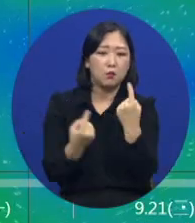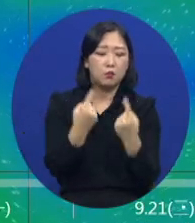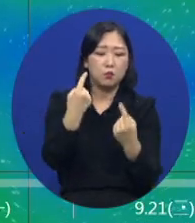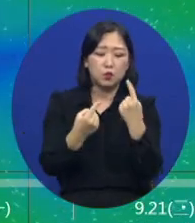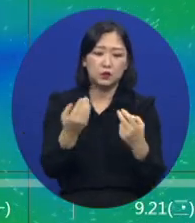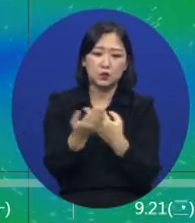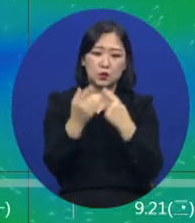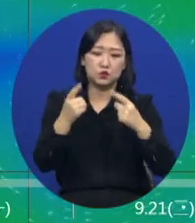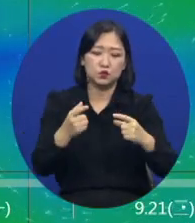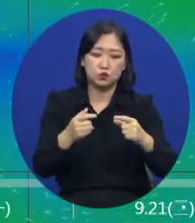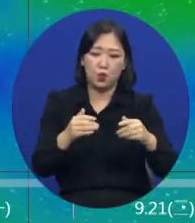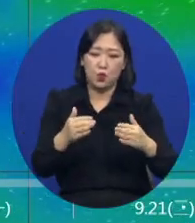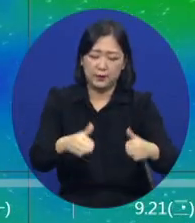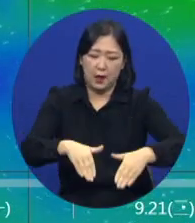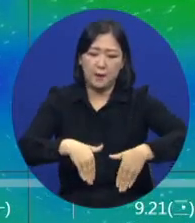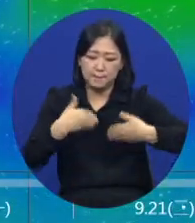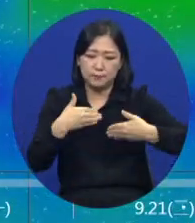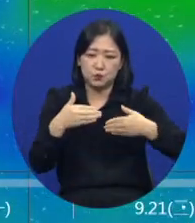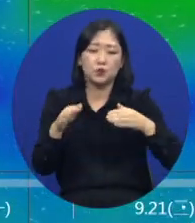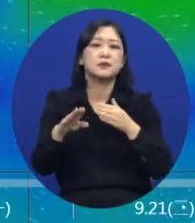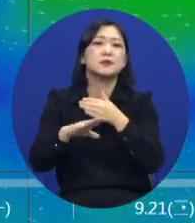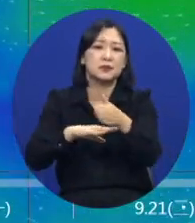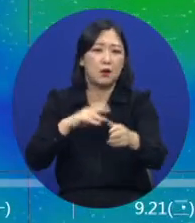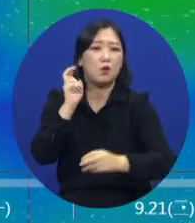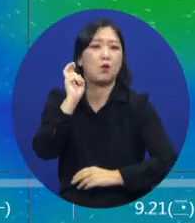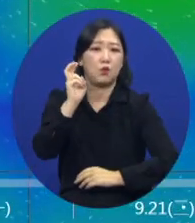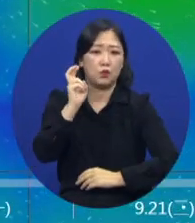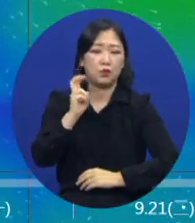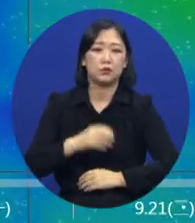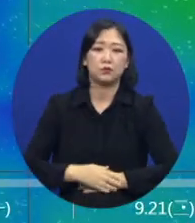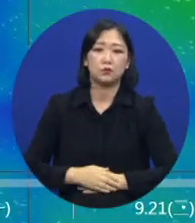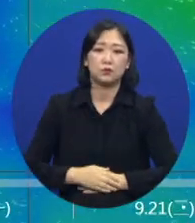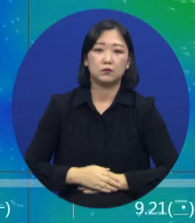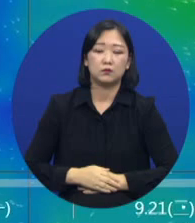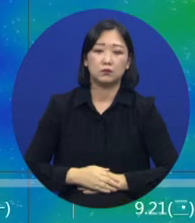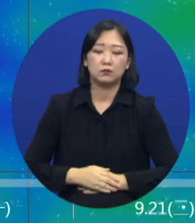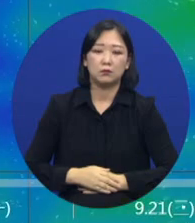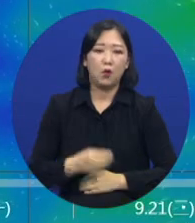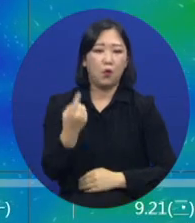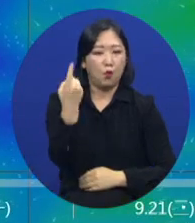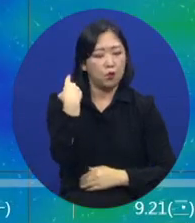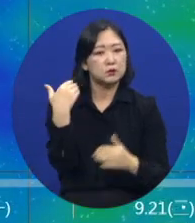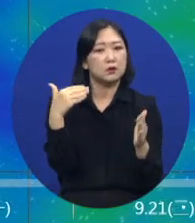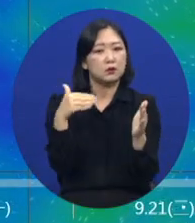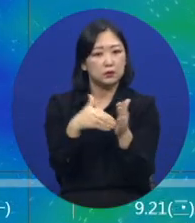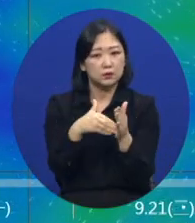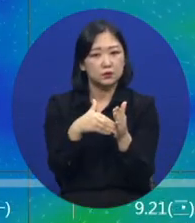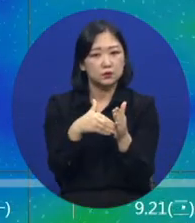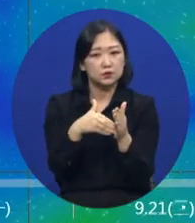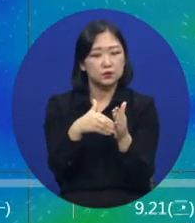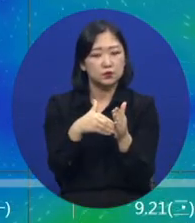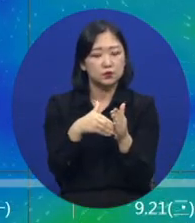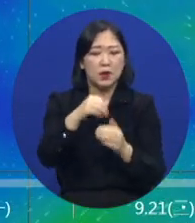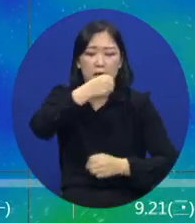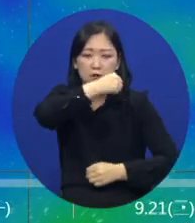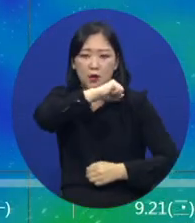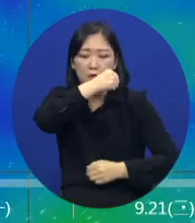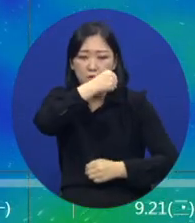더 제주도 남쪽 해상을 지나갈 것으로 이제 예보하고 있다는 점입니다. 네. 근데 사실 어제까지는 이제 그